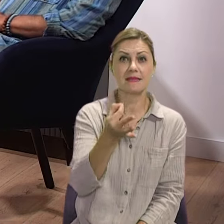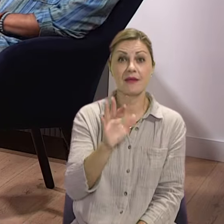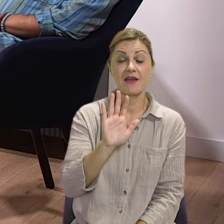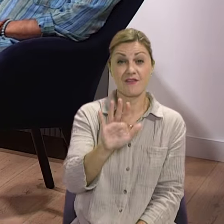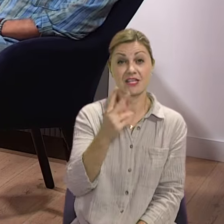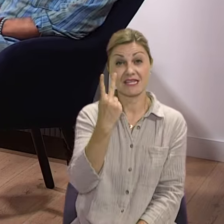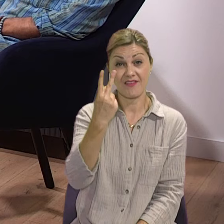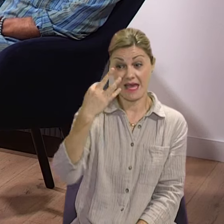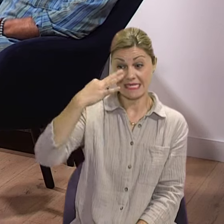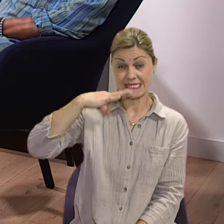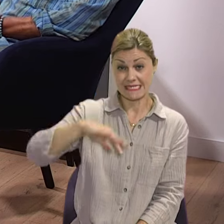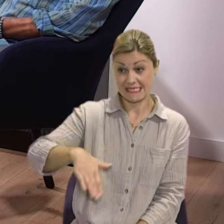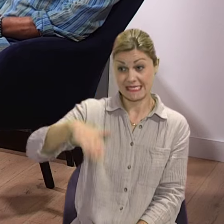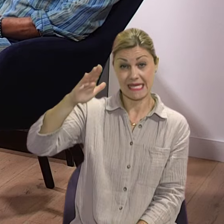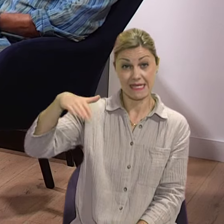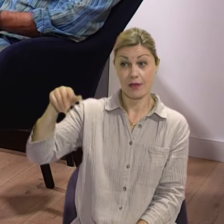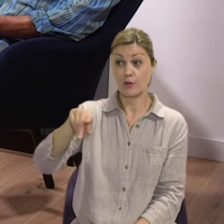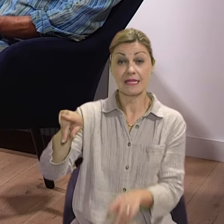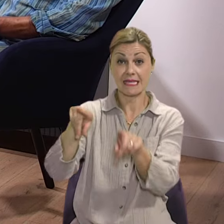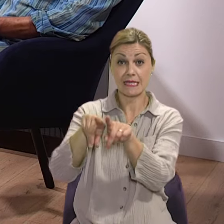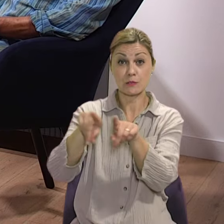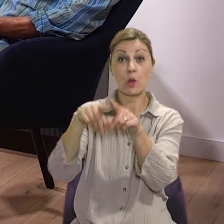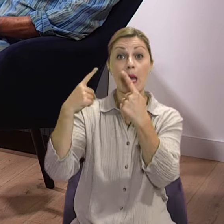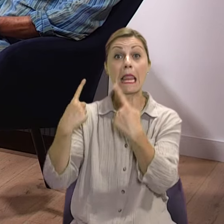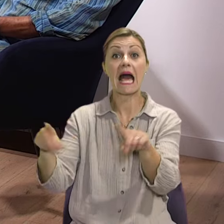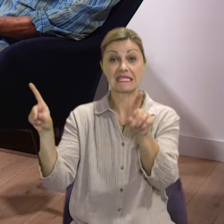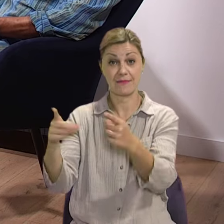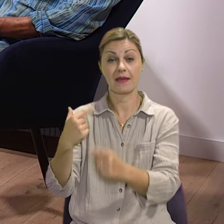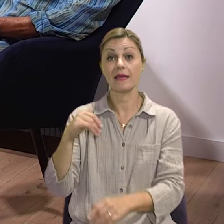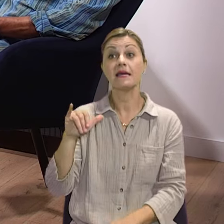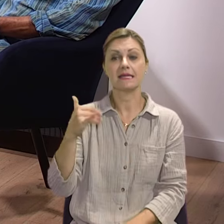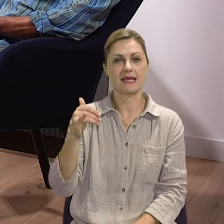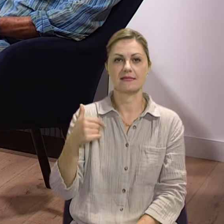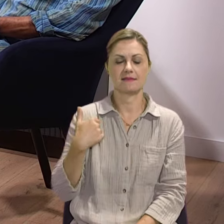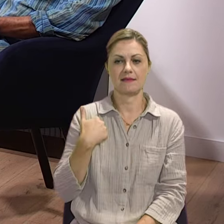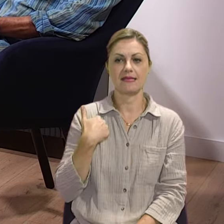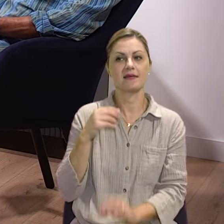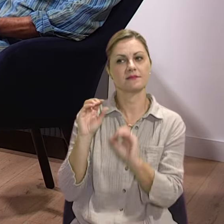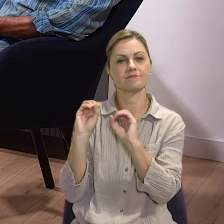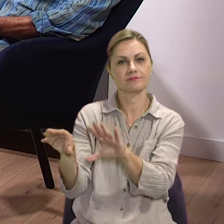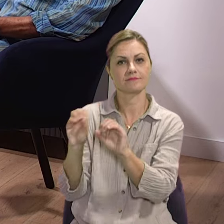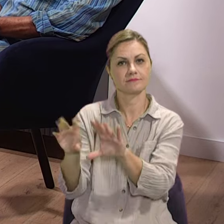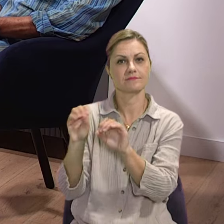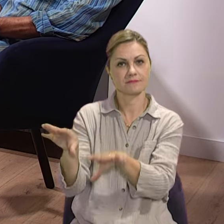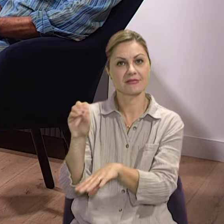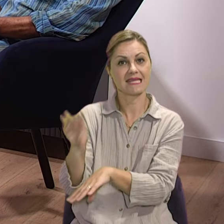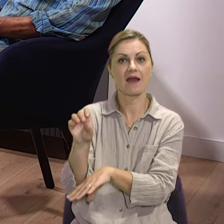su glazbenici. Ja mislim da su na ovoj tračnici isto. Ja se nadam da su na toj tračnici i